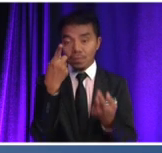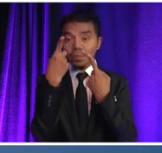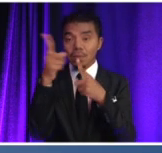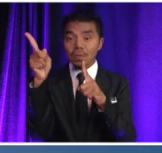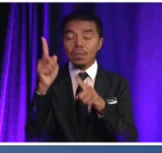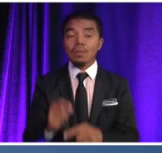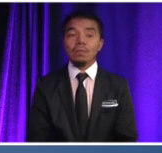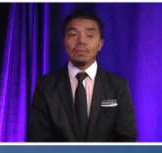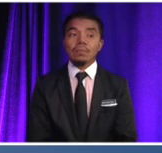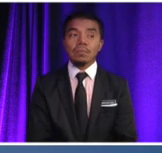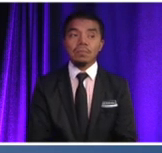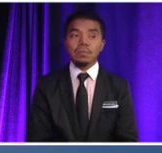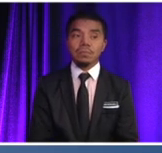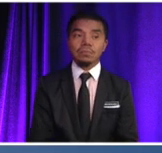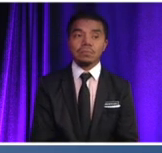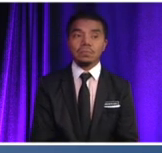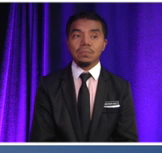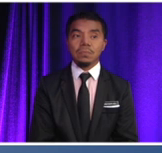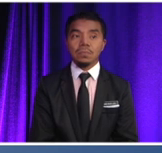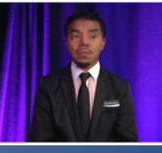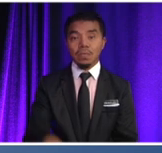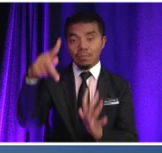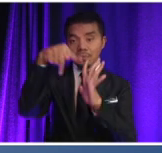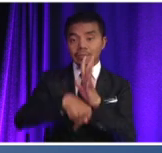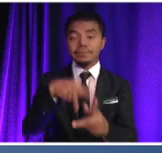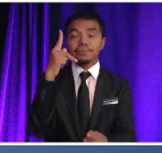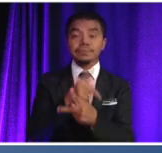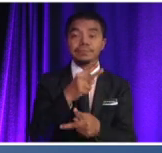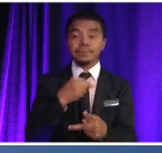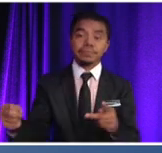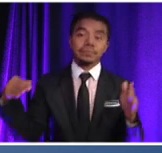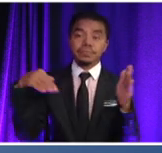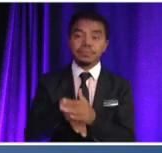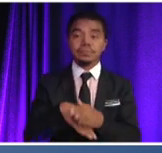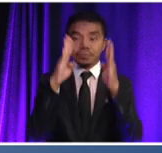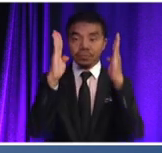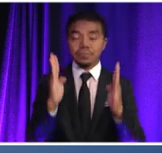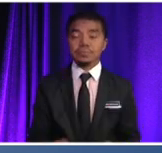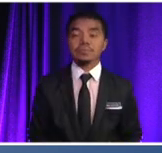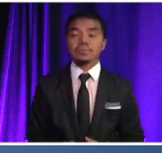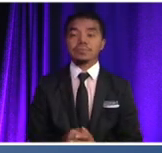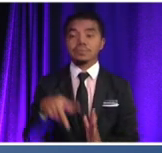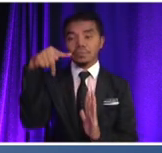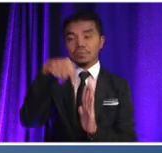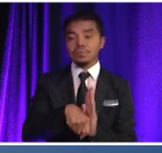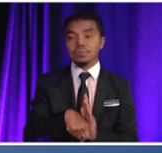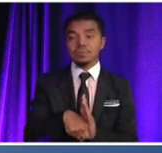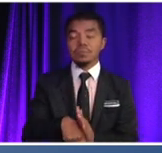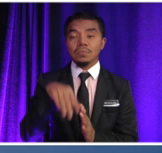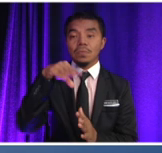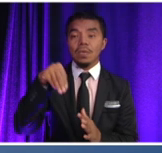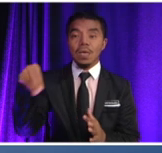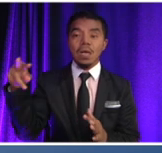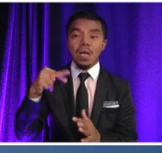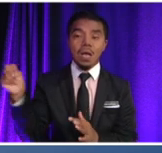solani ianya berkaitan tentang penikmatan dalam bidang tanaman Oke jadi di sini juga padankan